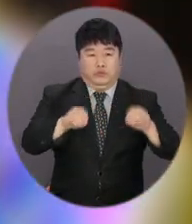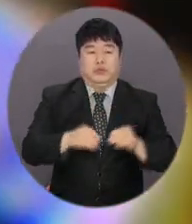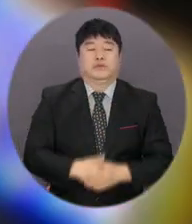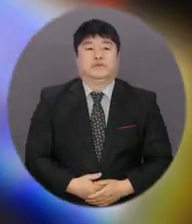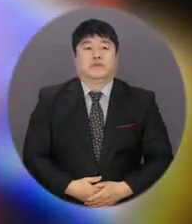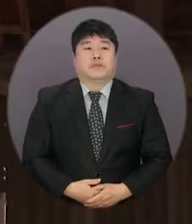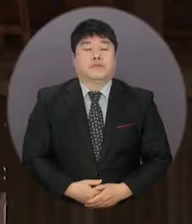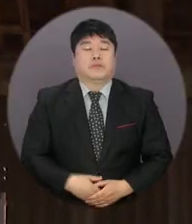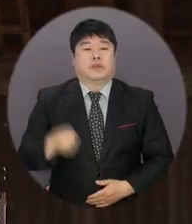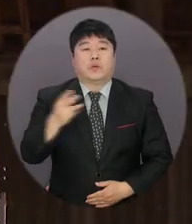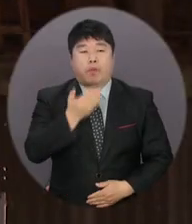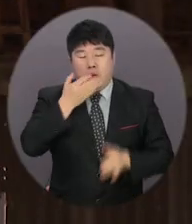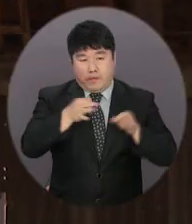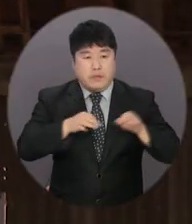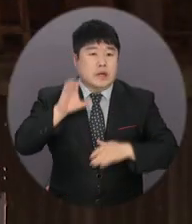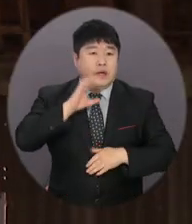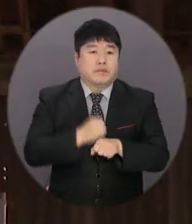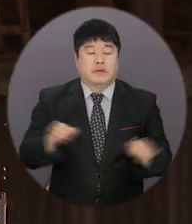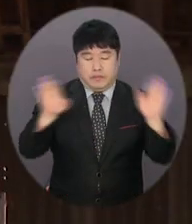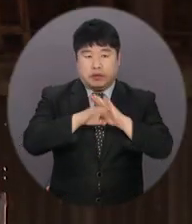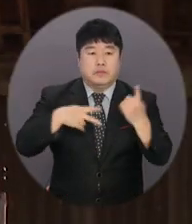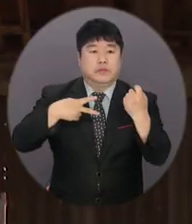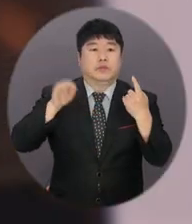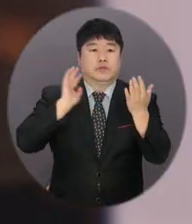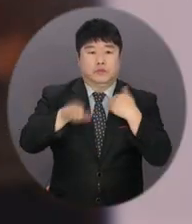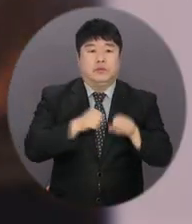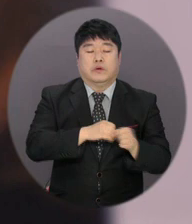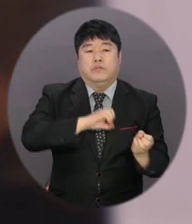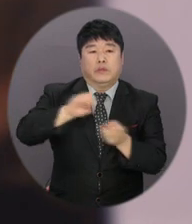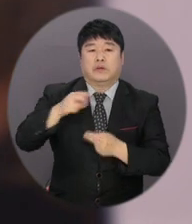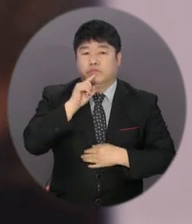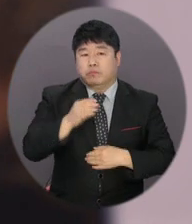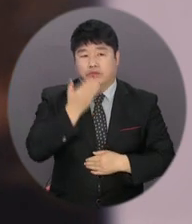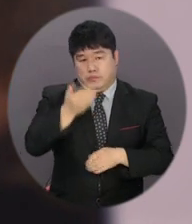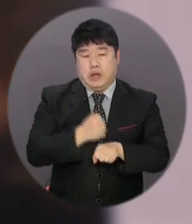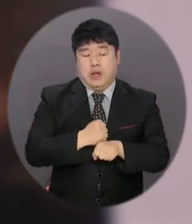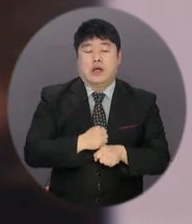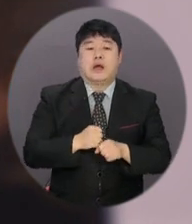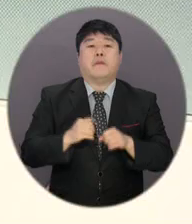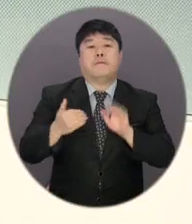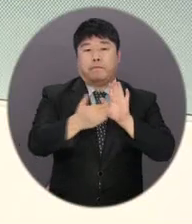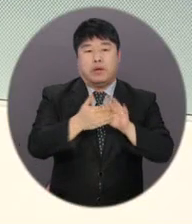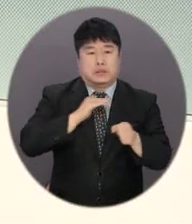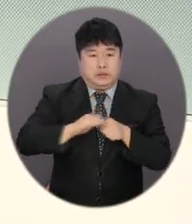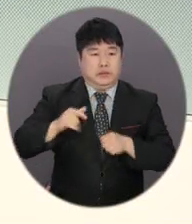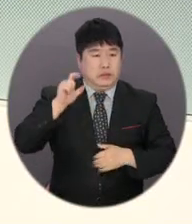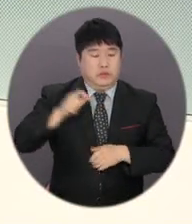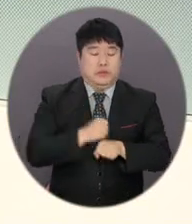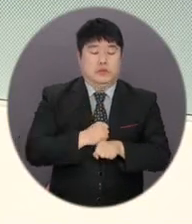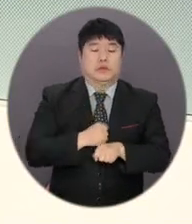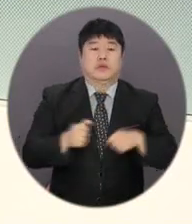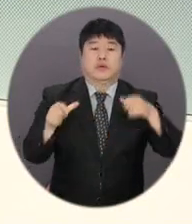했습니다. 또 식당과 카페도 밤 11시 이후에는 배달만 가능하도록 방역수칙을 강화했는데, 다음 달